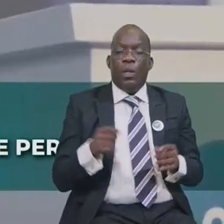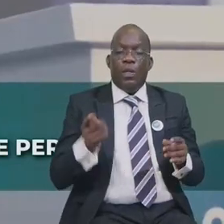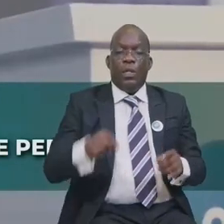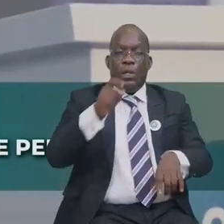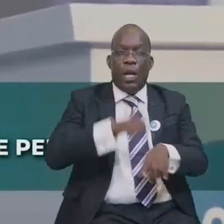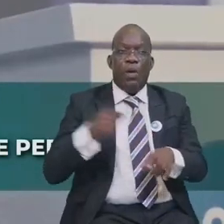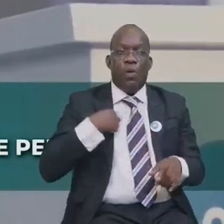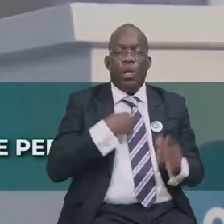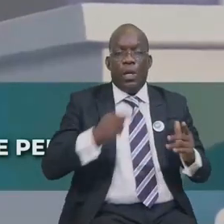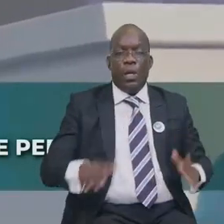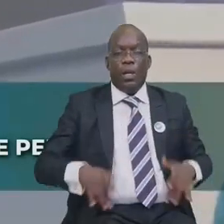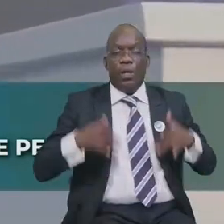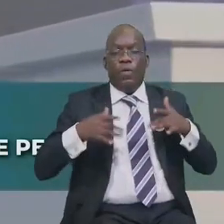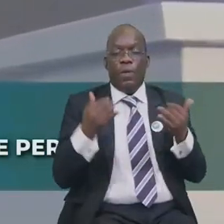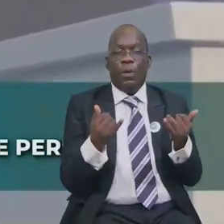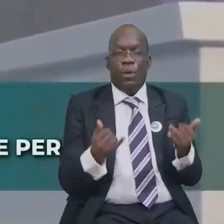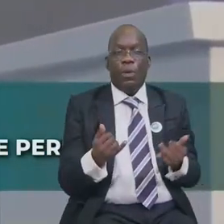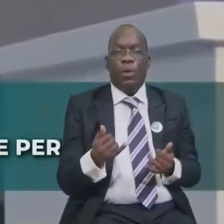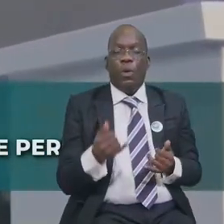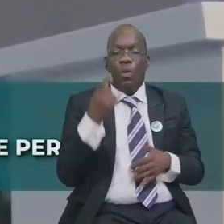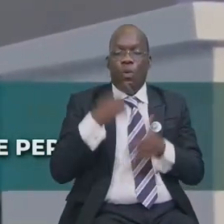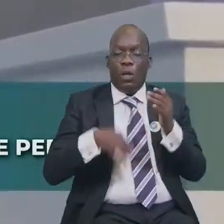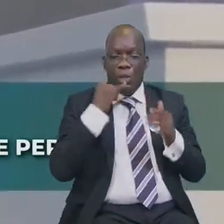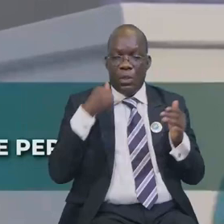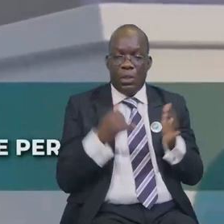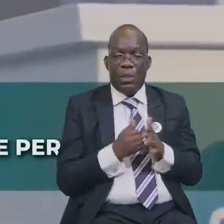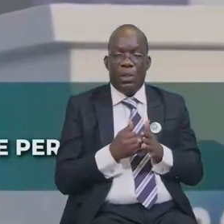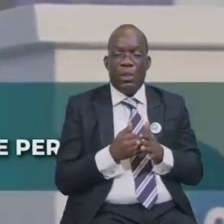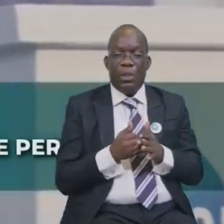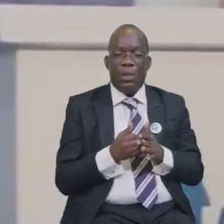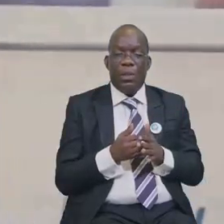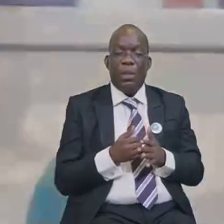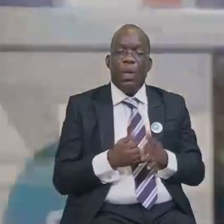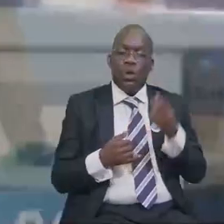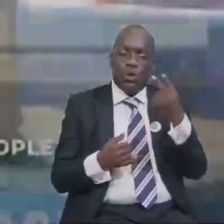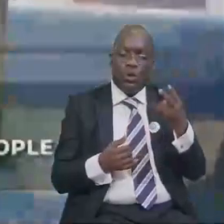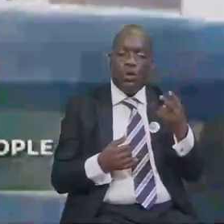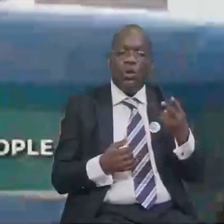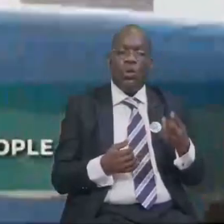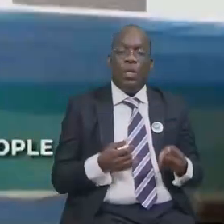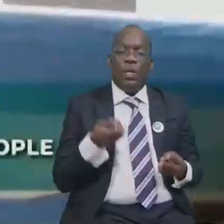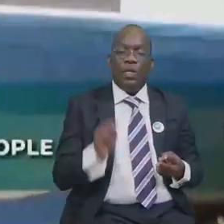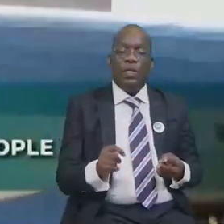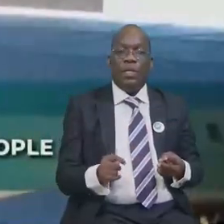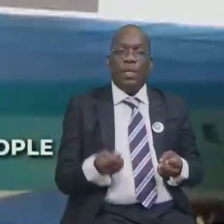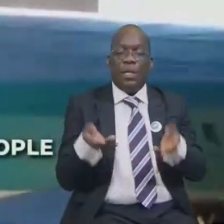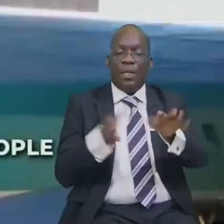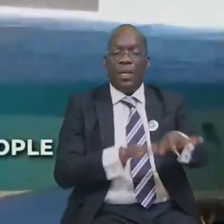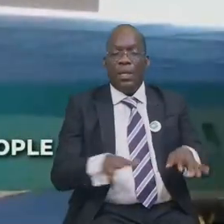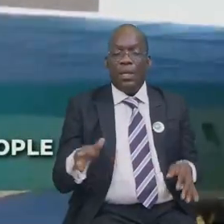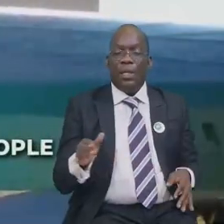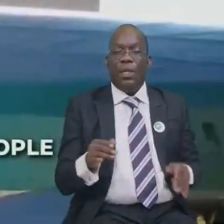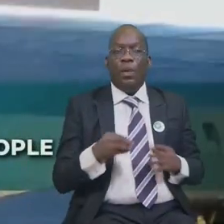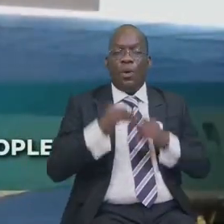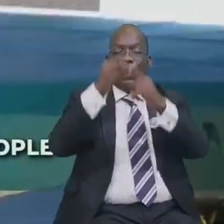servons. À quoi ressemble la période? Deuxièmement, c'est les particularités mortelles des gens de la fin